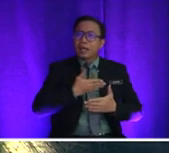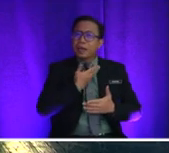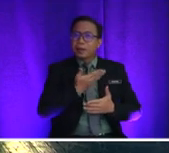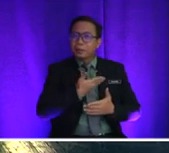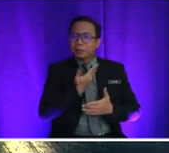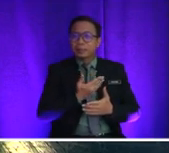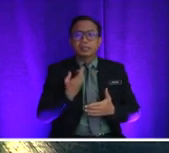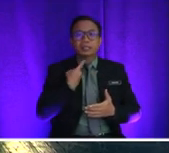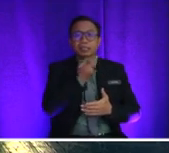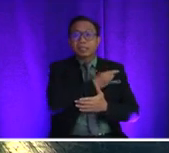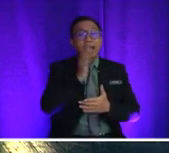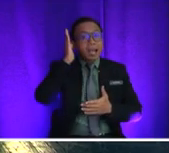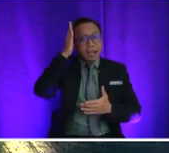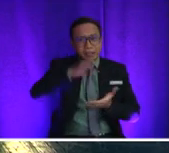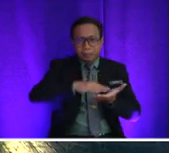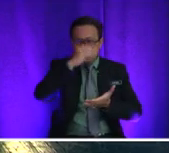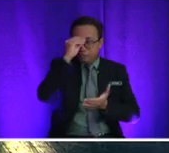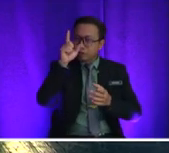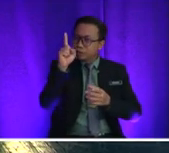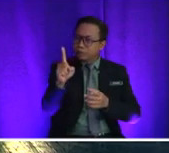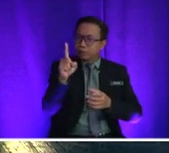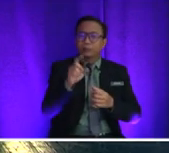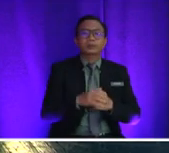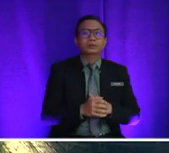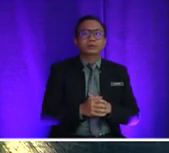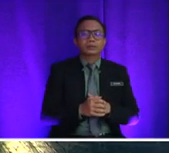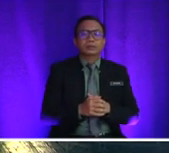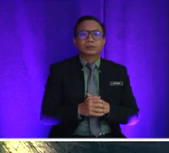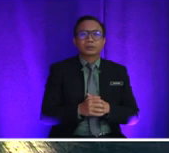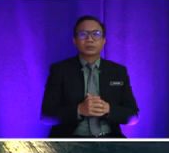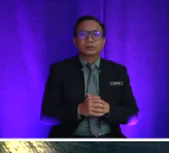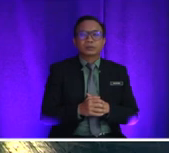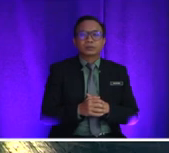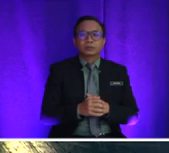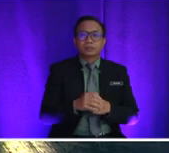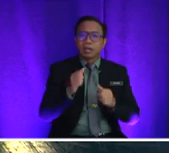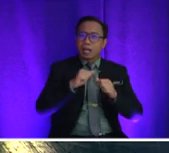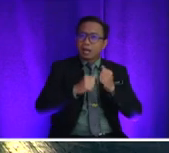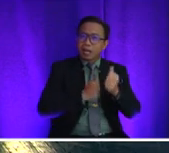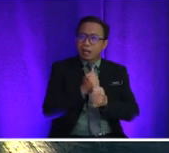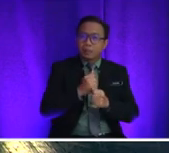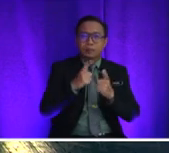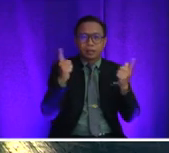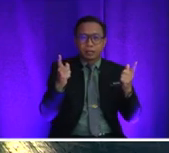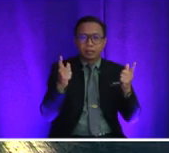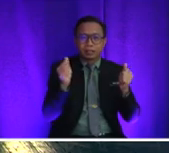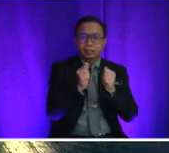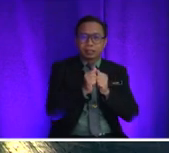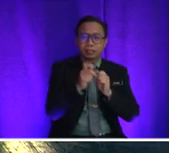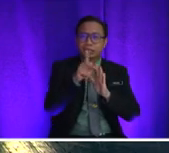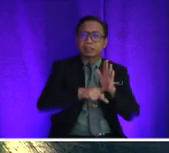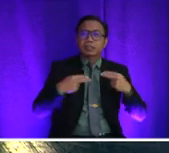Coba kita akan mempelajari satu alam yang lain berkaitan dengan kehidupan